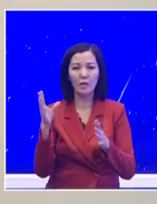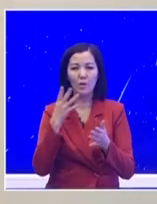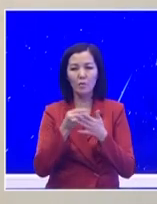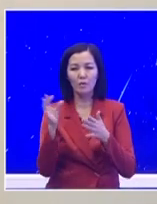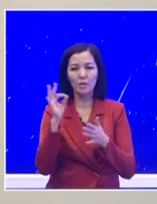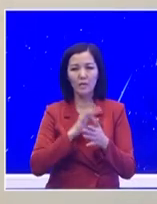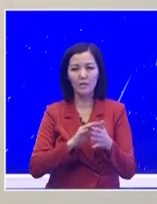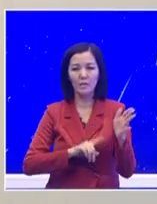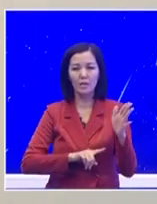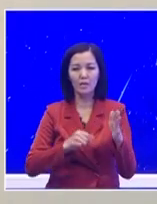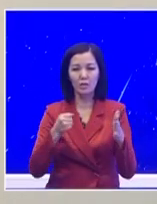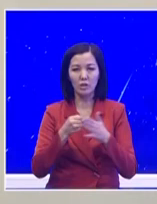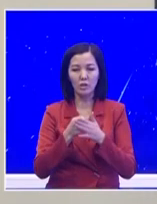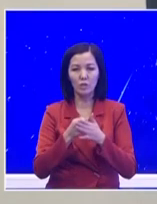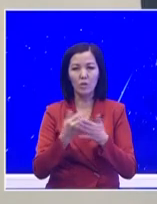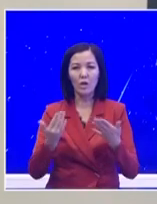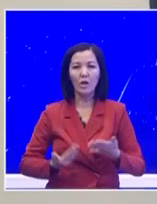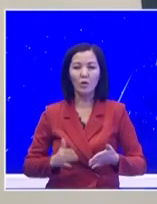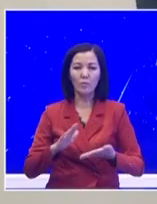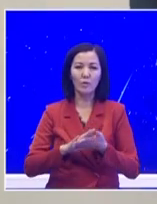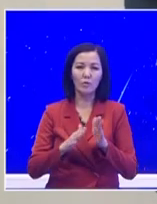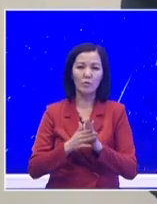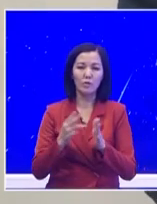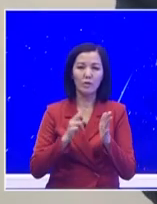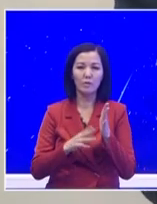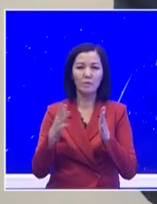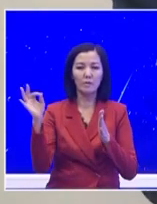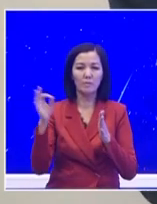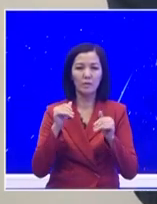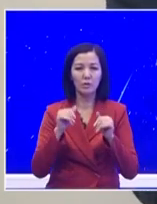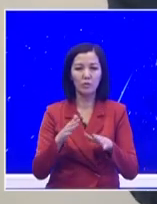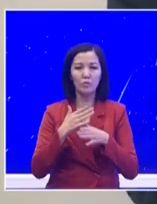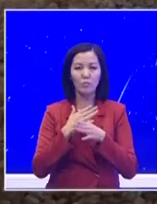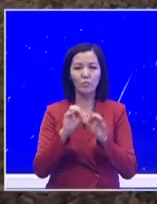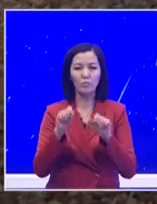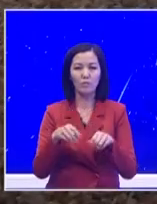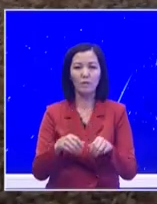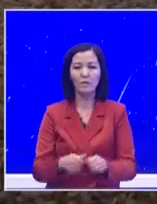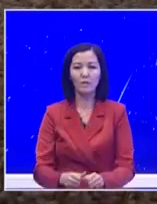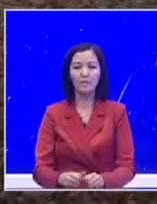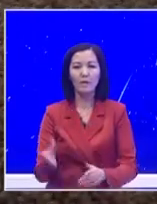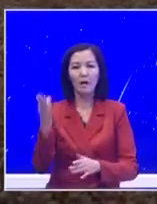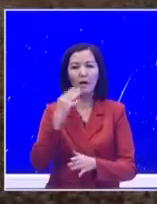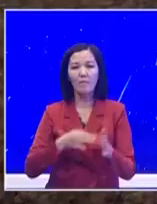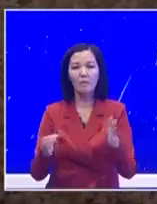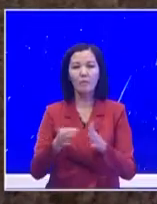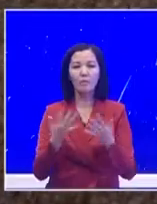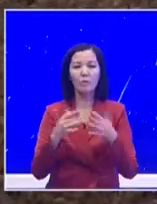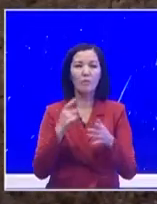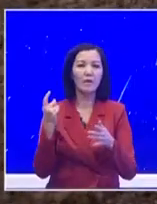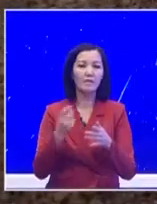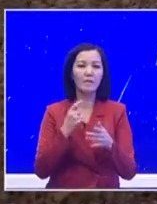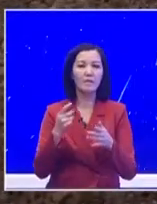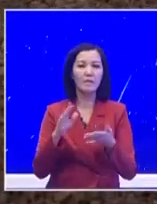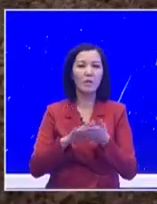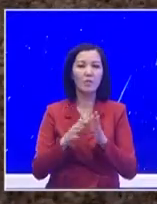жеткізу. Бұл аймақтағы әлеуметтік мәселенің 75% шешуге мүмкіндік береді. Алматы облысы ауыл шаруашылығы әлеуеті